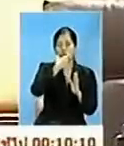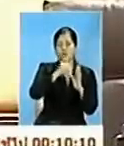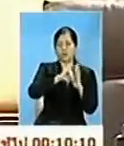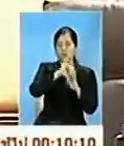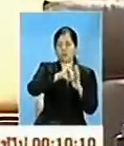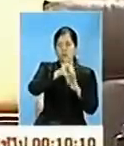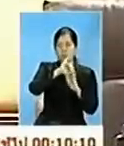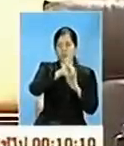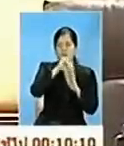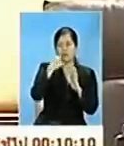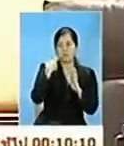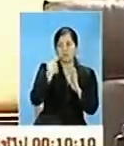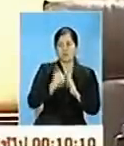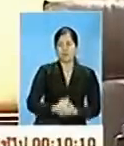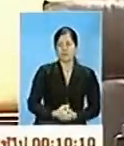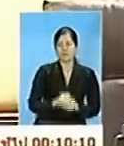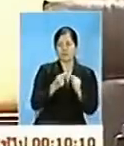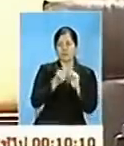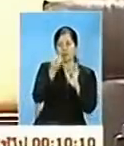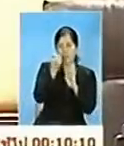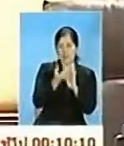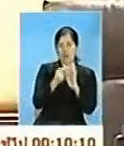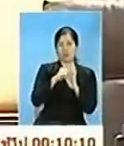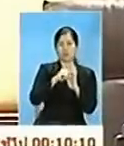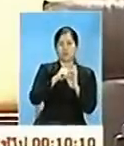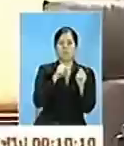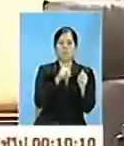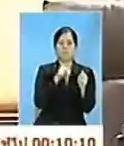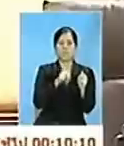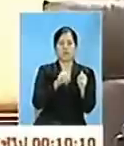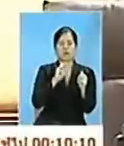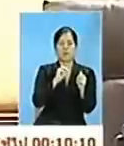ม่หนักที่สุดอำเภอแม่สาย